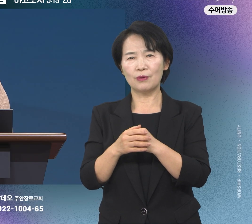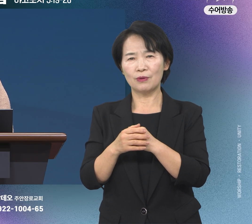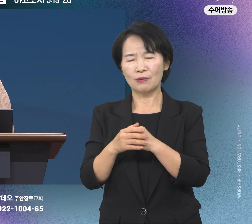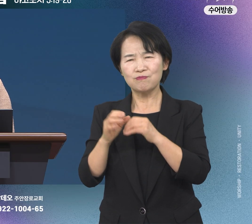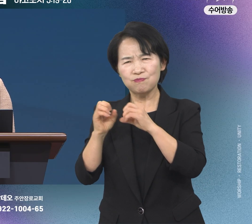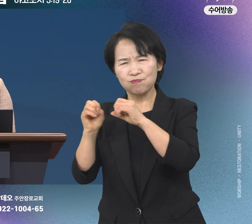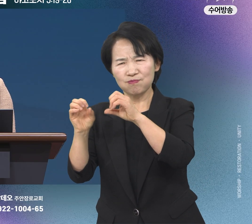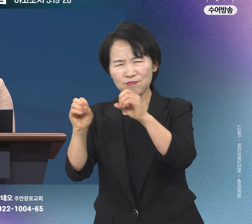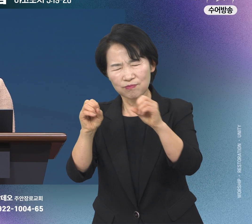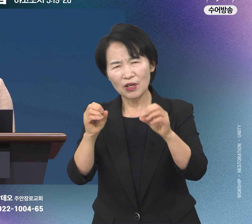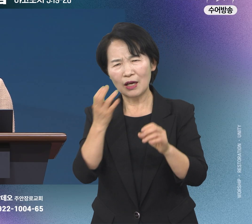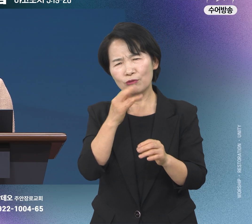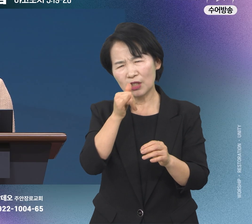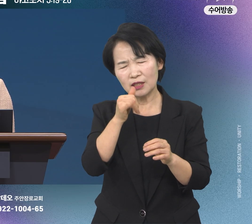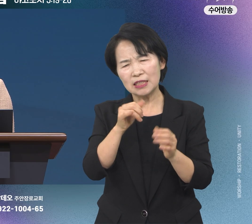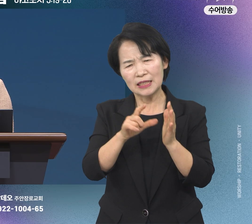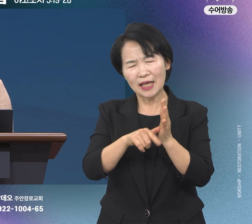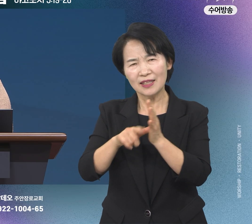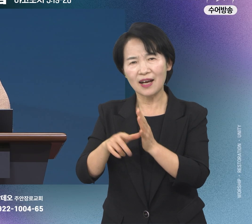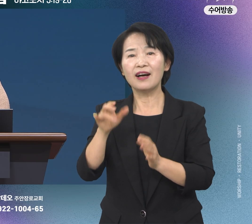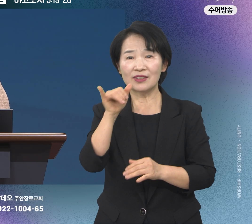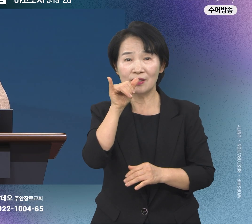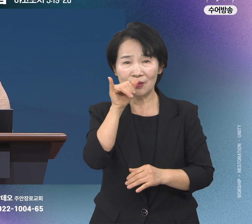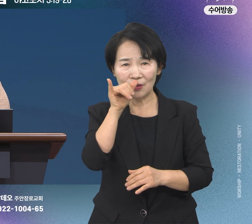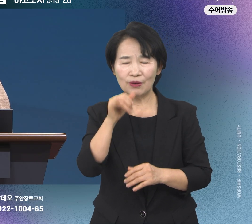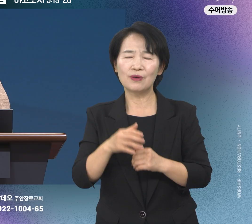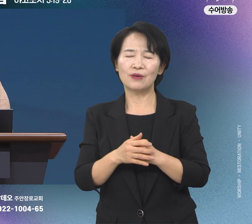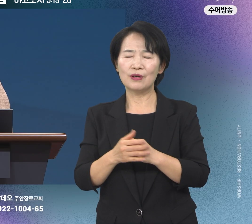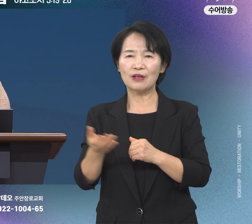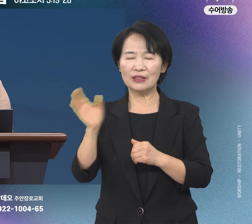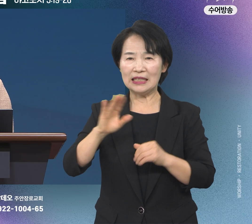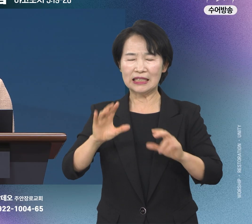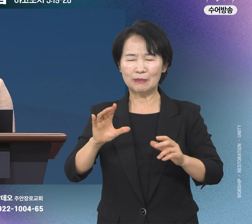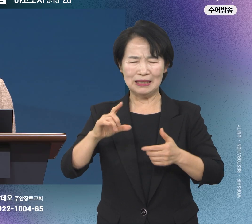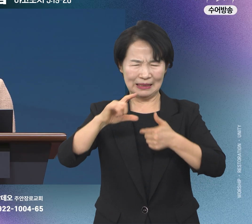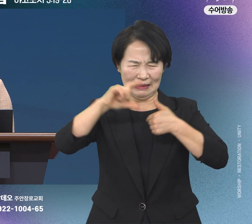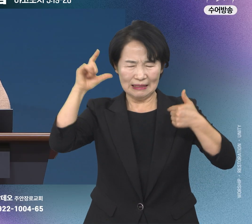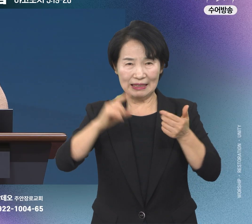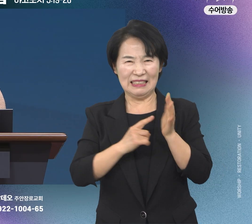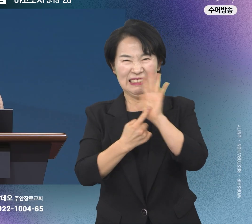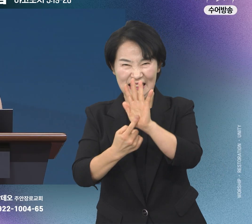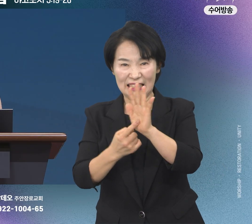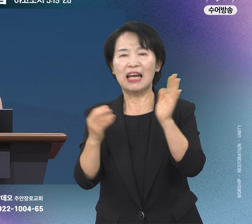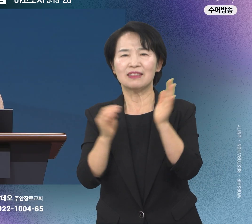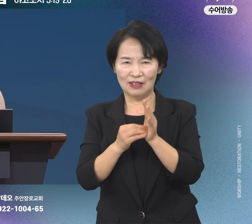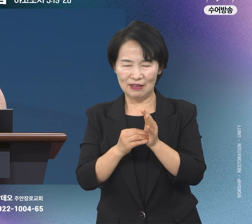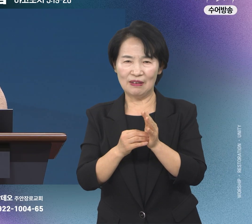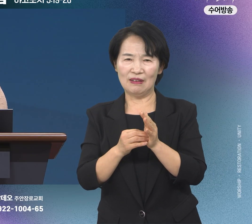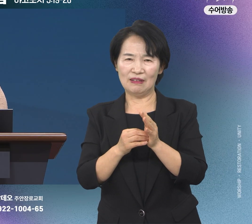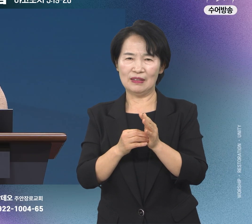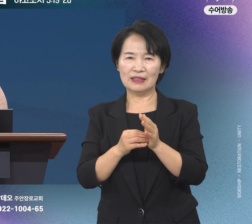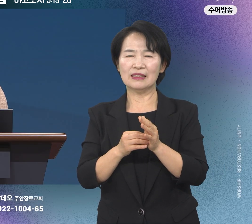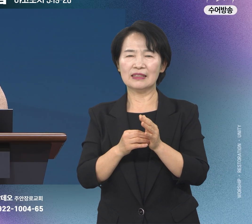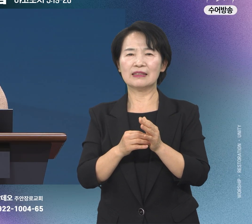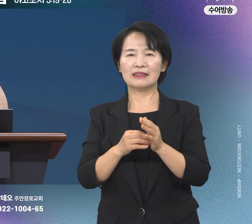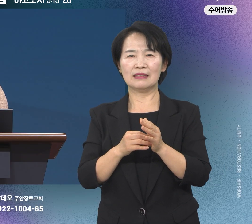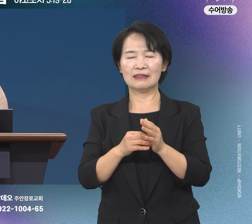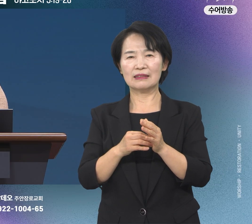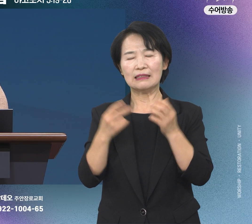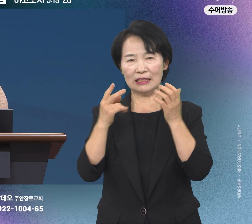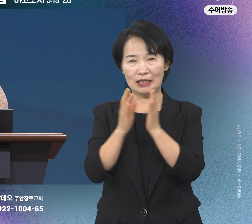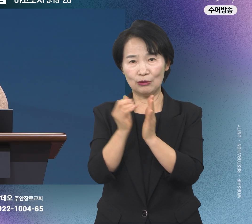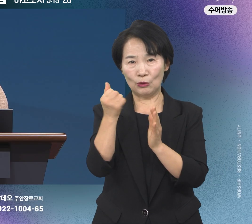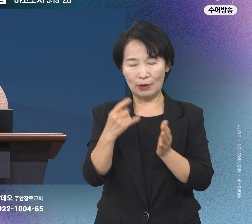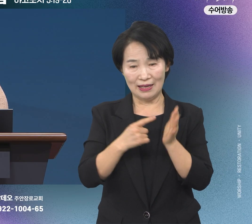순간들이 여러 번 있었습니다. 이제는 빼도 박도 못하고 알 수밖에 없네요. 네,